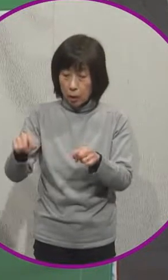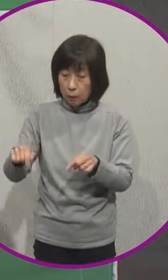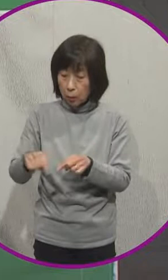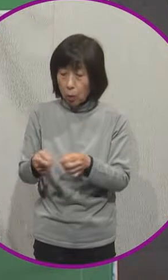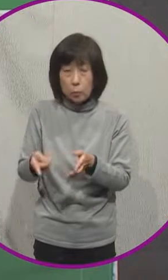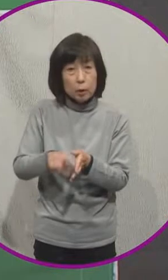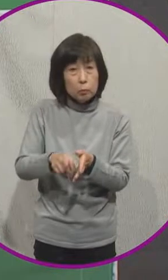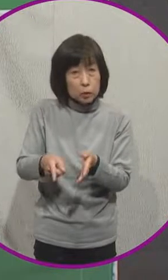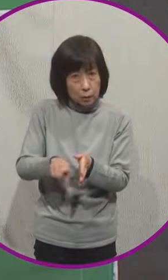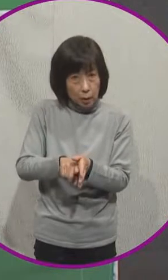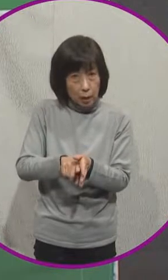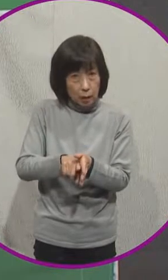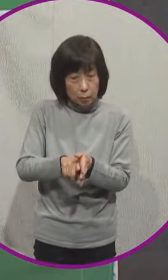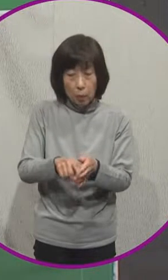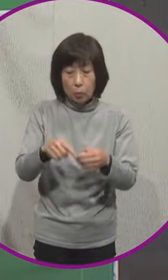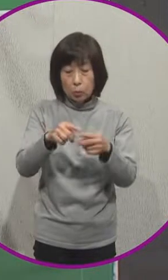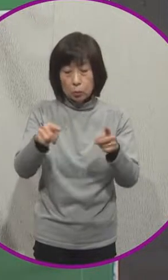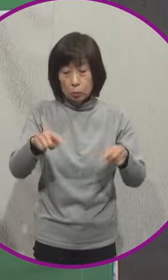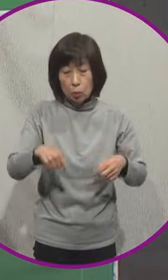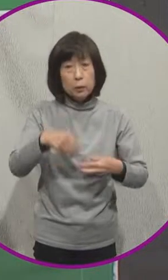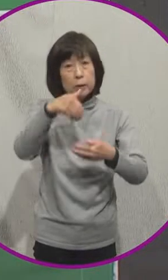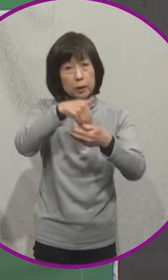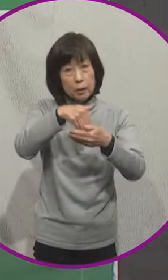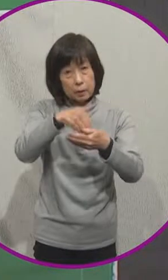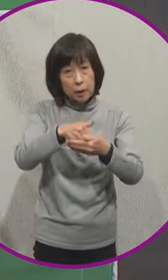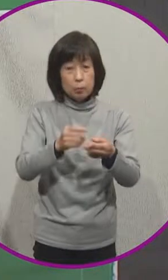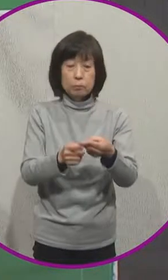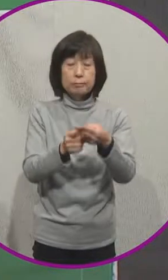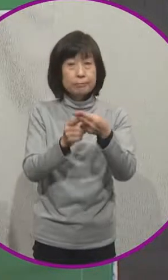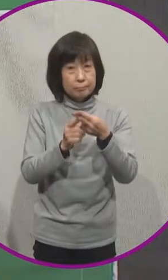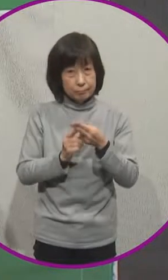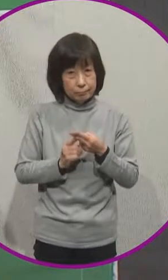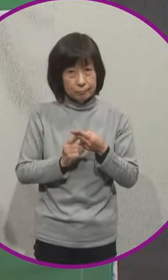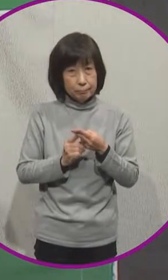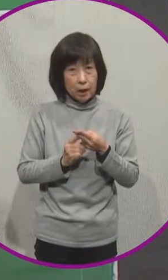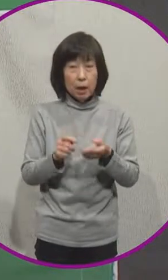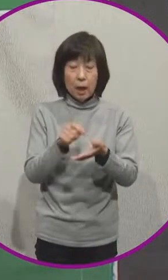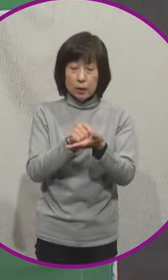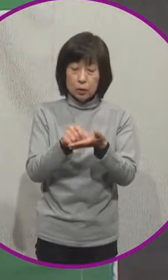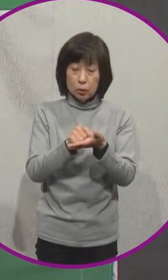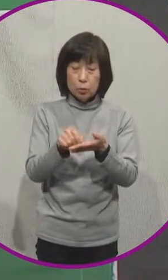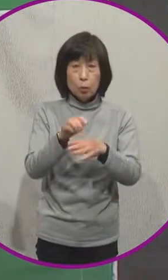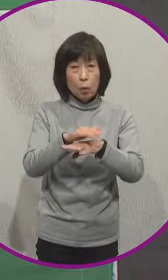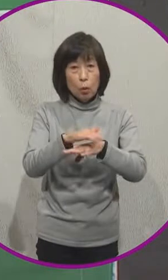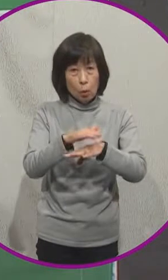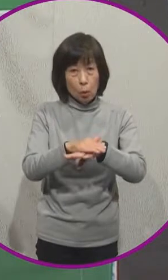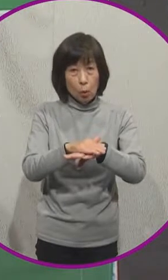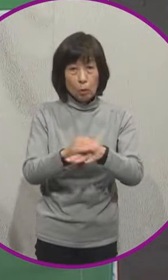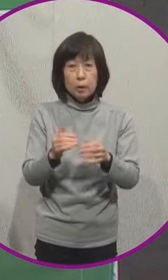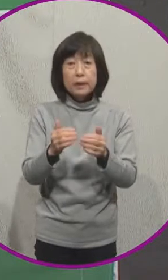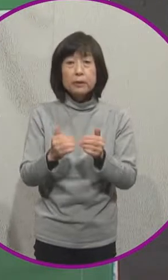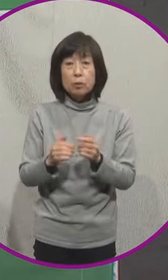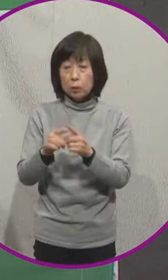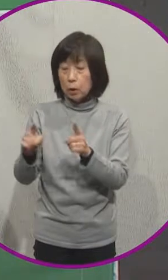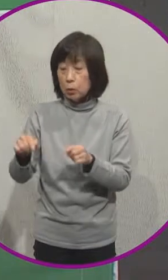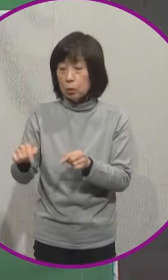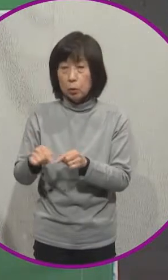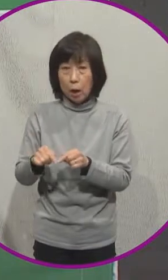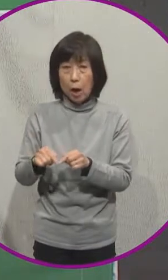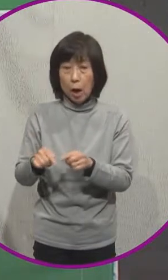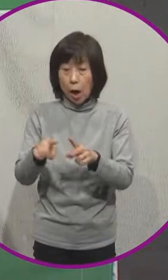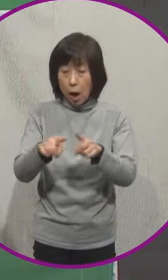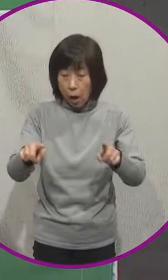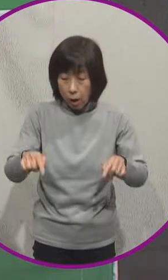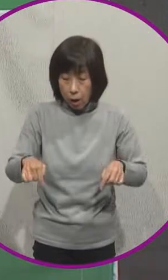同封の返信用封筒で返送してください記入方法や使用書類については a 4サイズの用紙